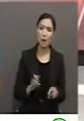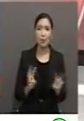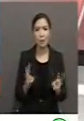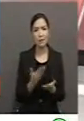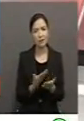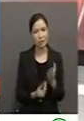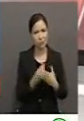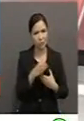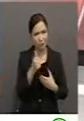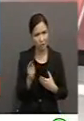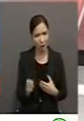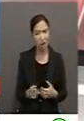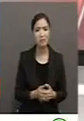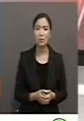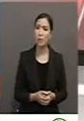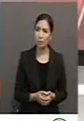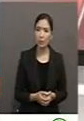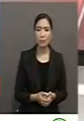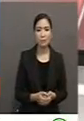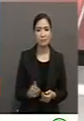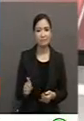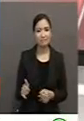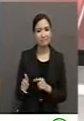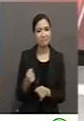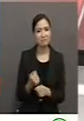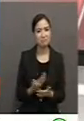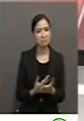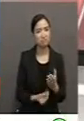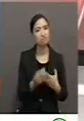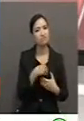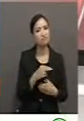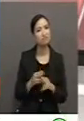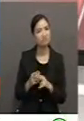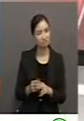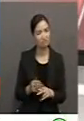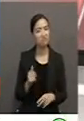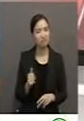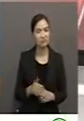สิคะคุณผู้ชมทำไปได้ที่ถือได้ว่าคุยบรรเจิดทำรายได้เข้ากระเป๋าตนเองไปกอบเป็นกำเลยทีเดียวค่ะ